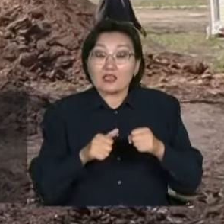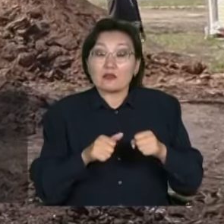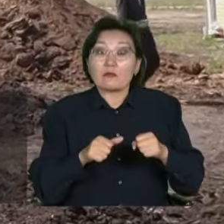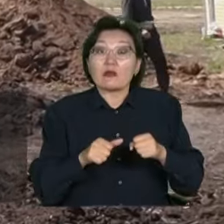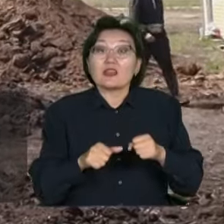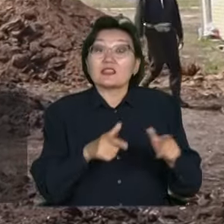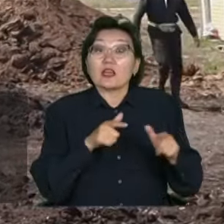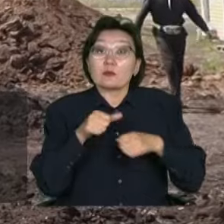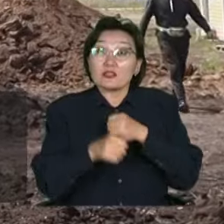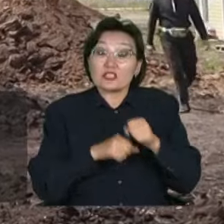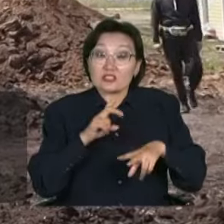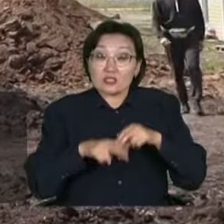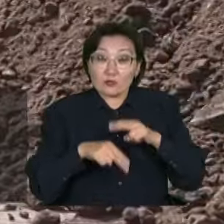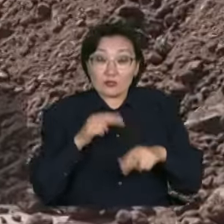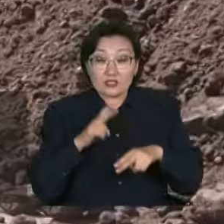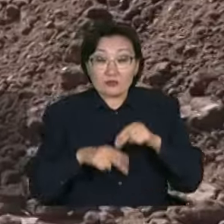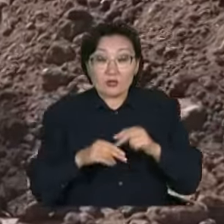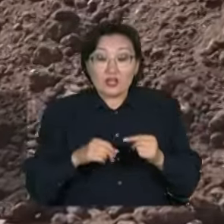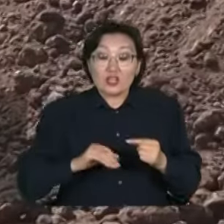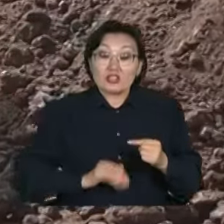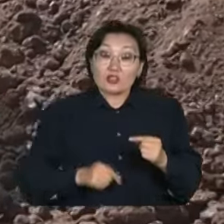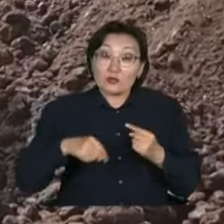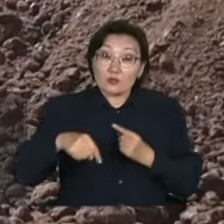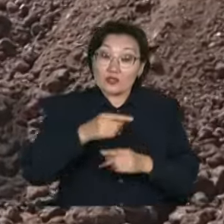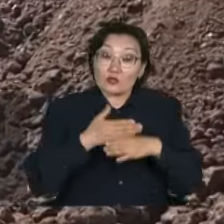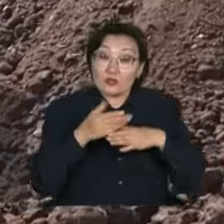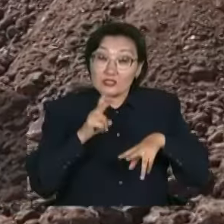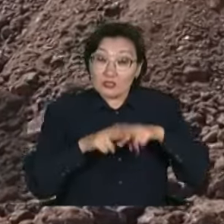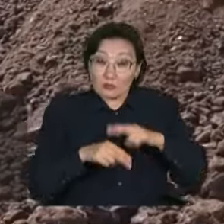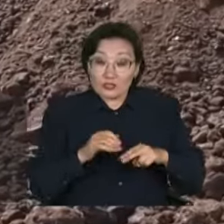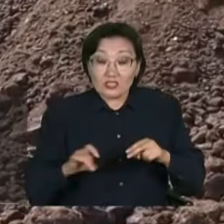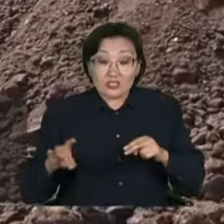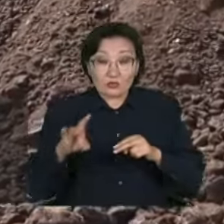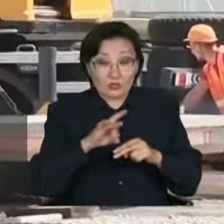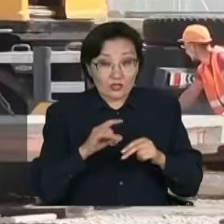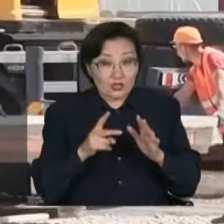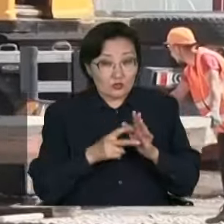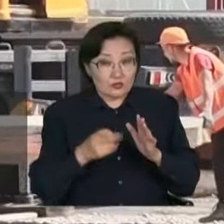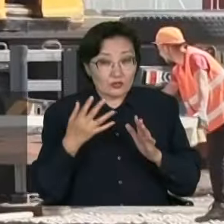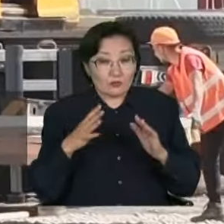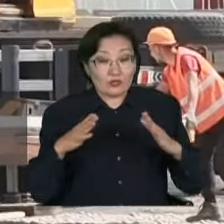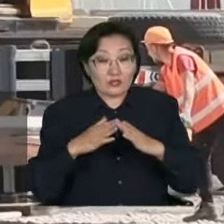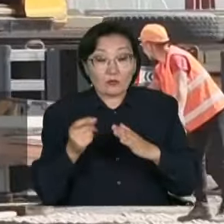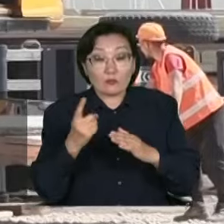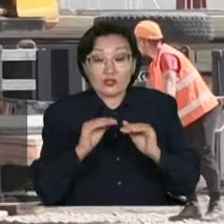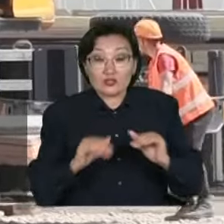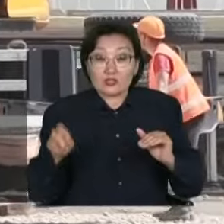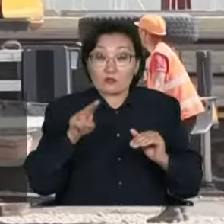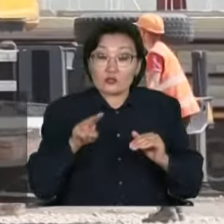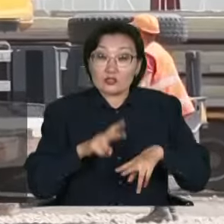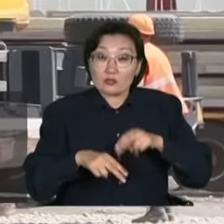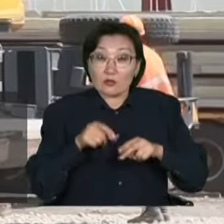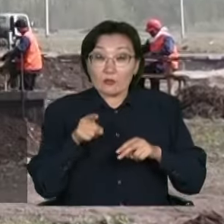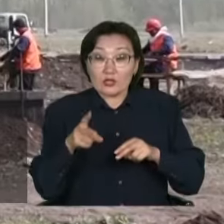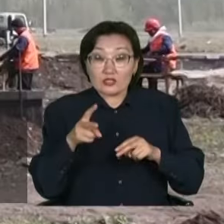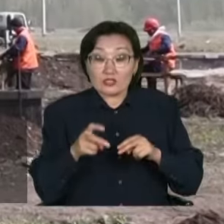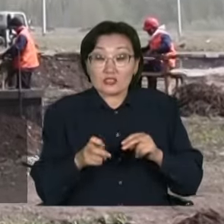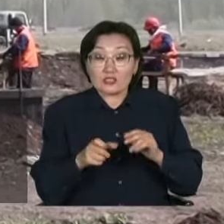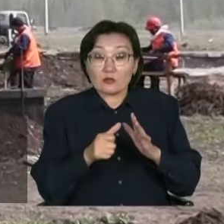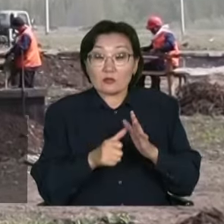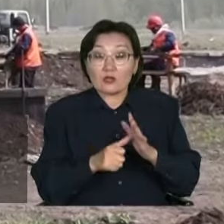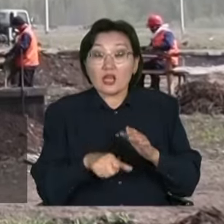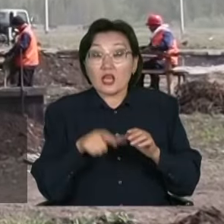балаға шақталған балабақша жеке инвесторлардың көмегімен тұрғызылады. Ал ықшам аудандағы 700 үй мен бір балабақшаның құрылысына 1200 адам,